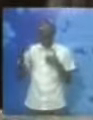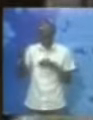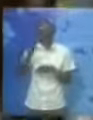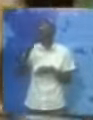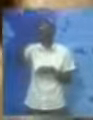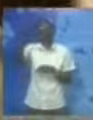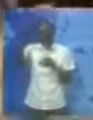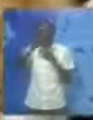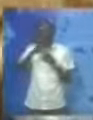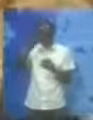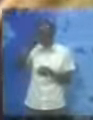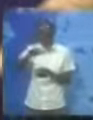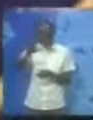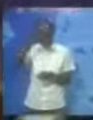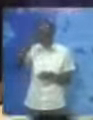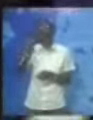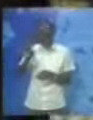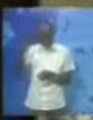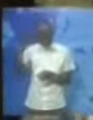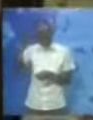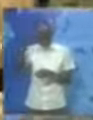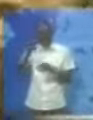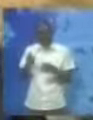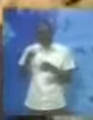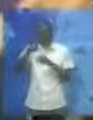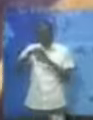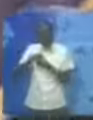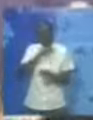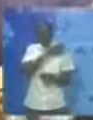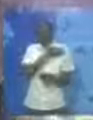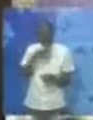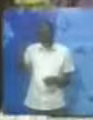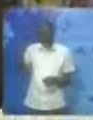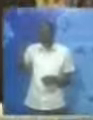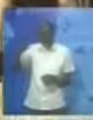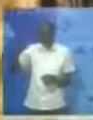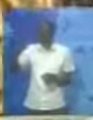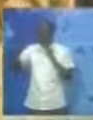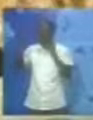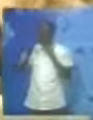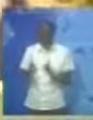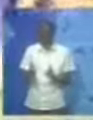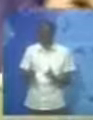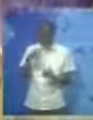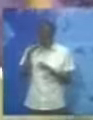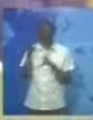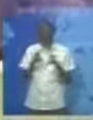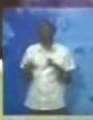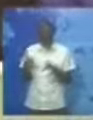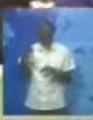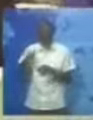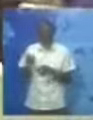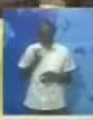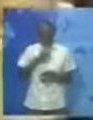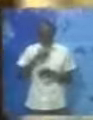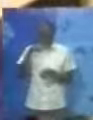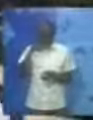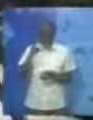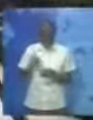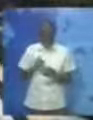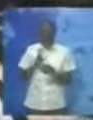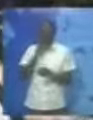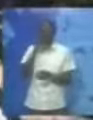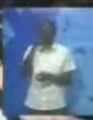336 postes, mais fait face aujourd'hui à la fraude et à la contrebande qui limitent ses performances. Si nous